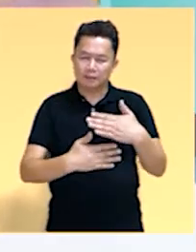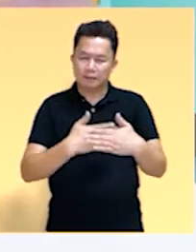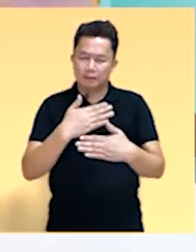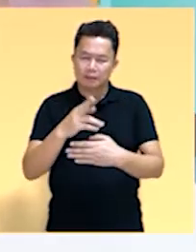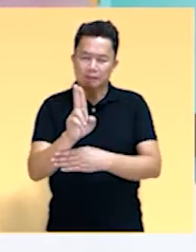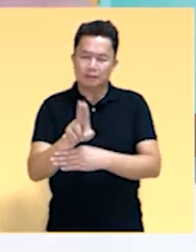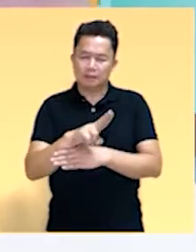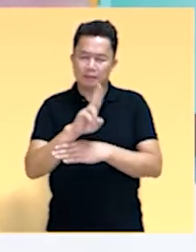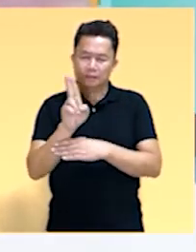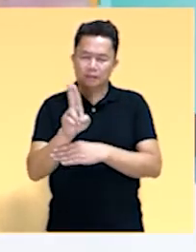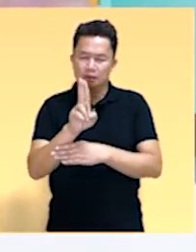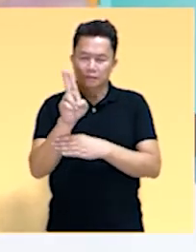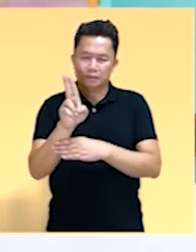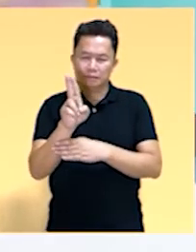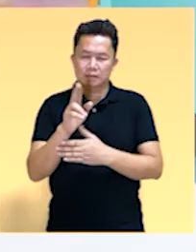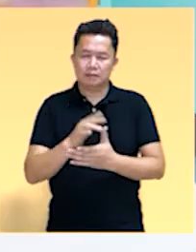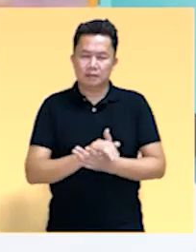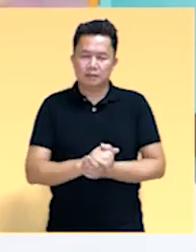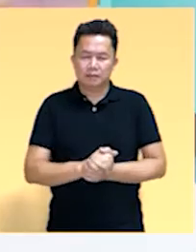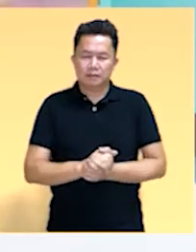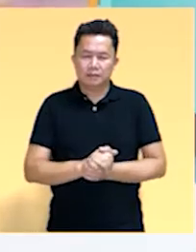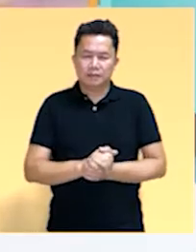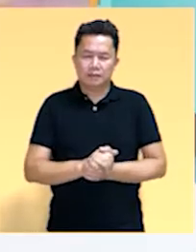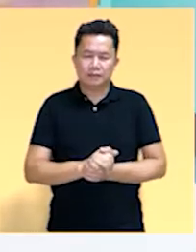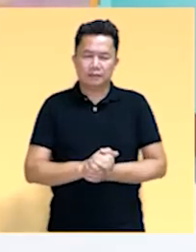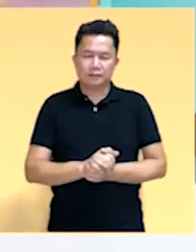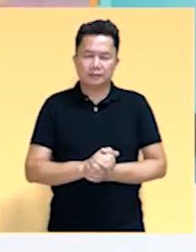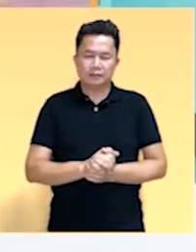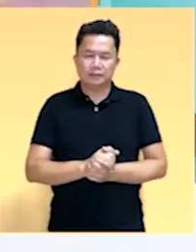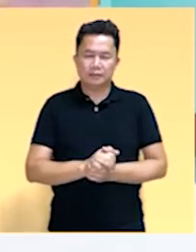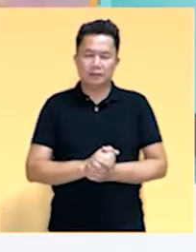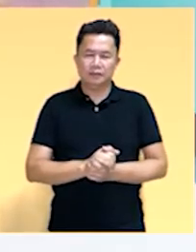mathematical operation na gagamitin?